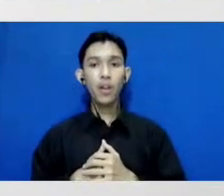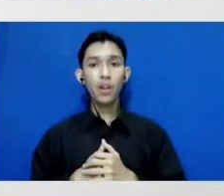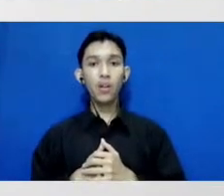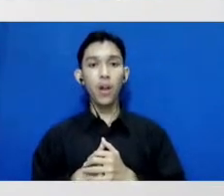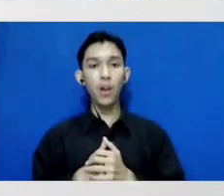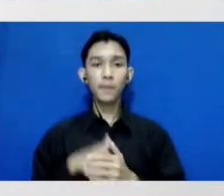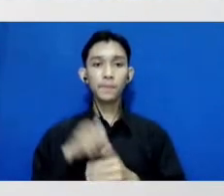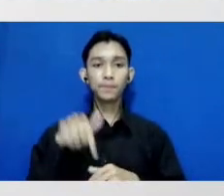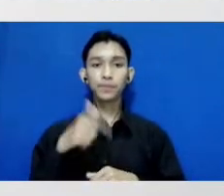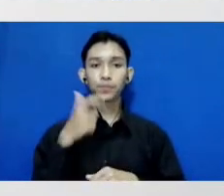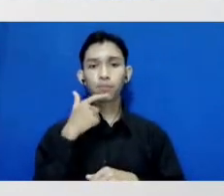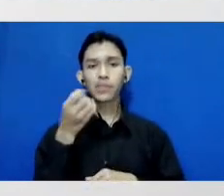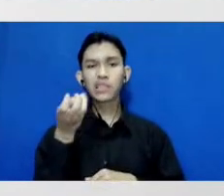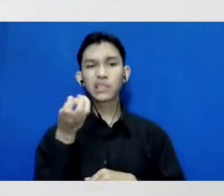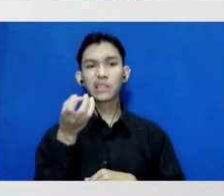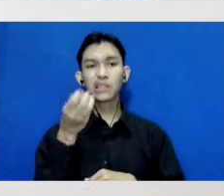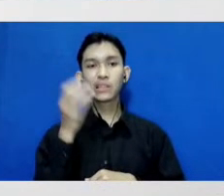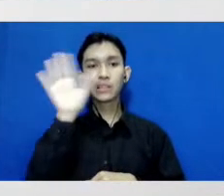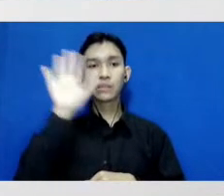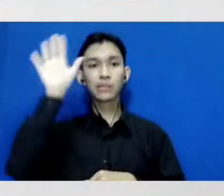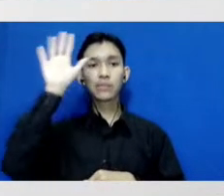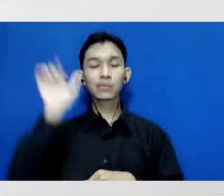Ini hanya sekedar ilustrasi terakhir